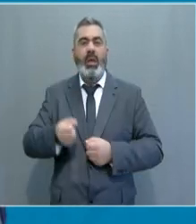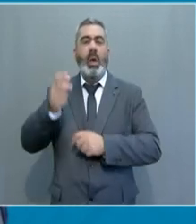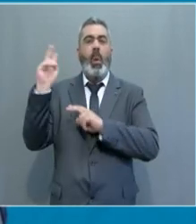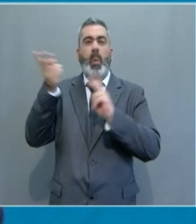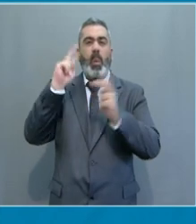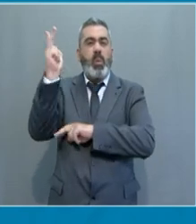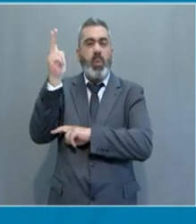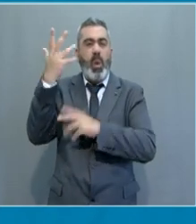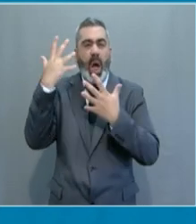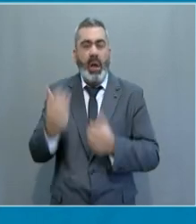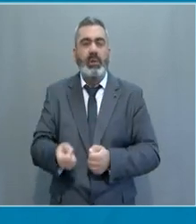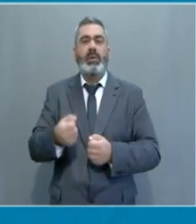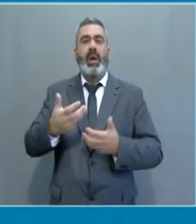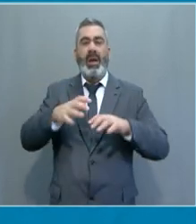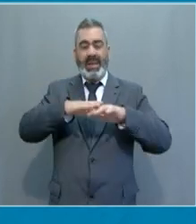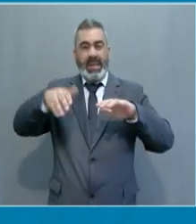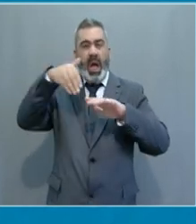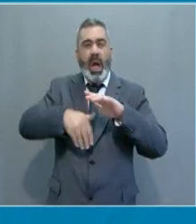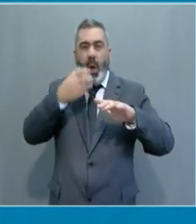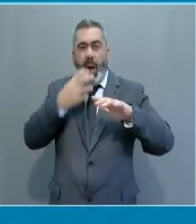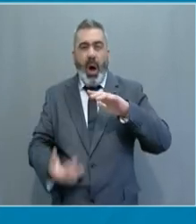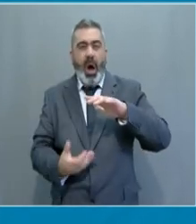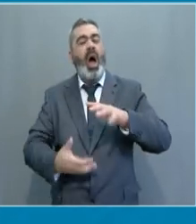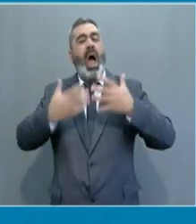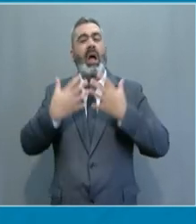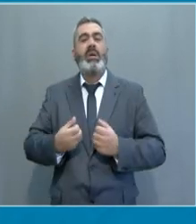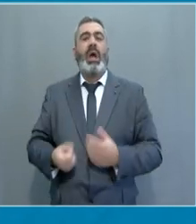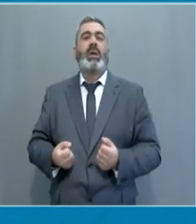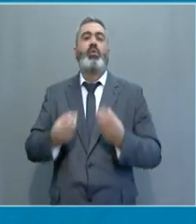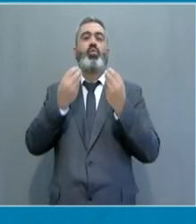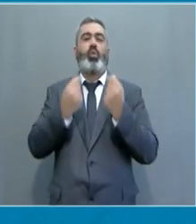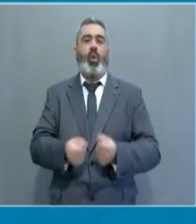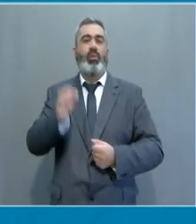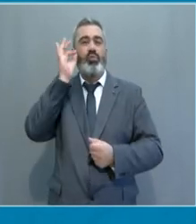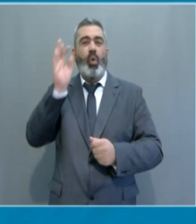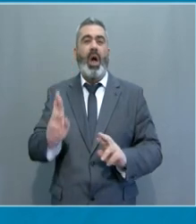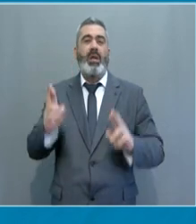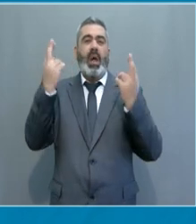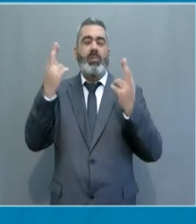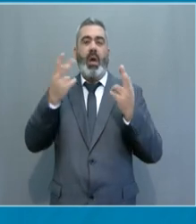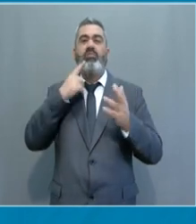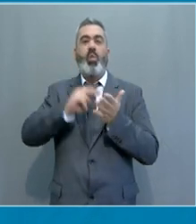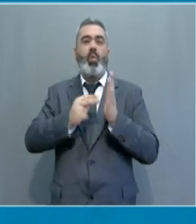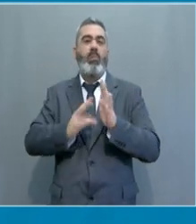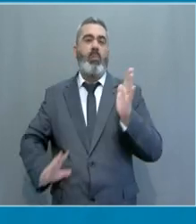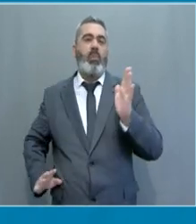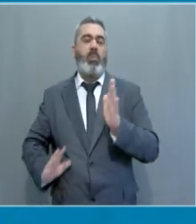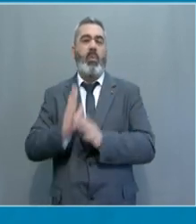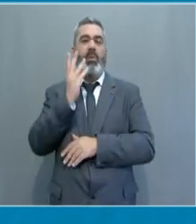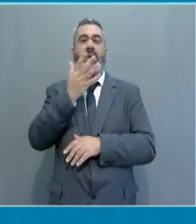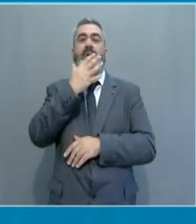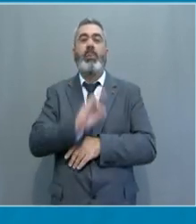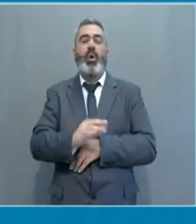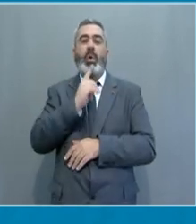δυναμικού, της γεωθερμίας μας που διαθέτει η πατρίδα μας. Είναι το κλειδί για την ανταγωνιστικότητα της οικονομίας μας, αφού η ηλεκτροπαραγωγή